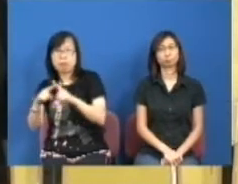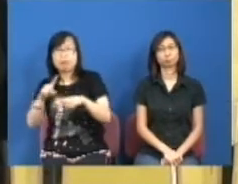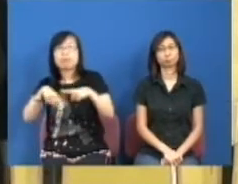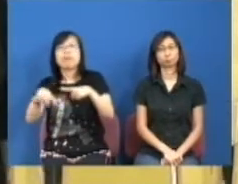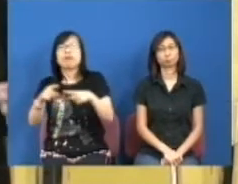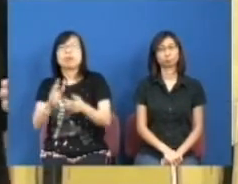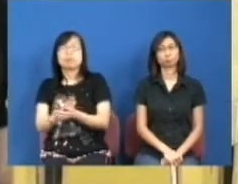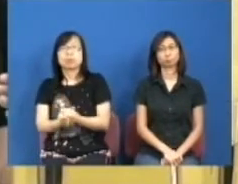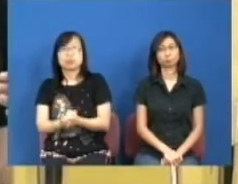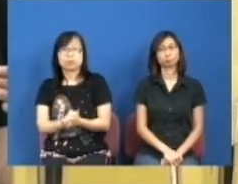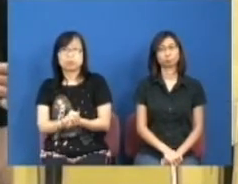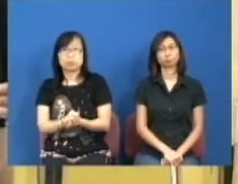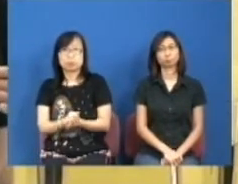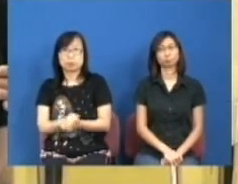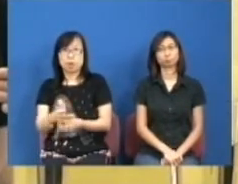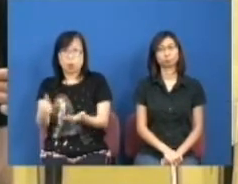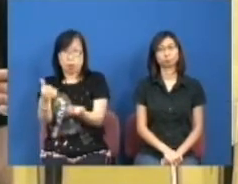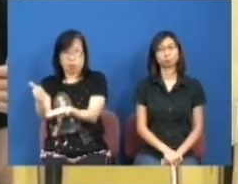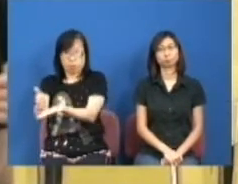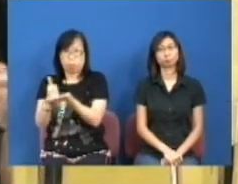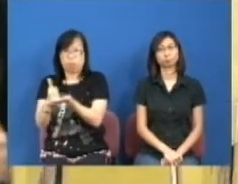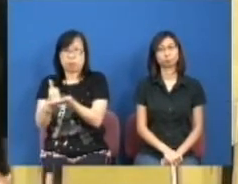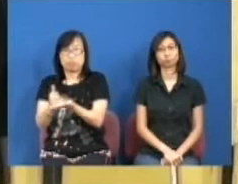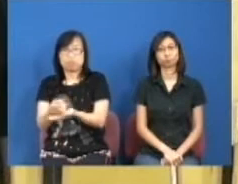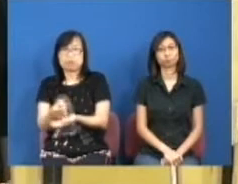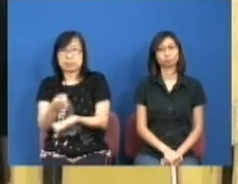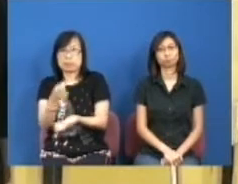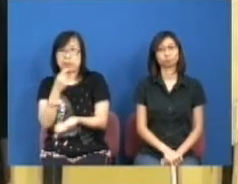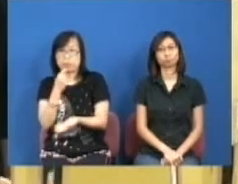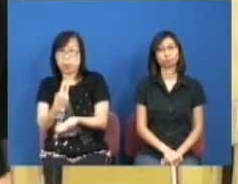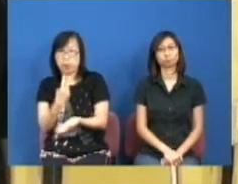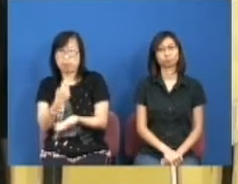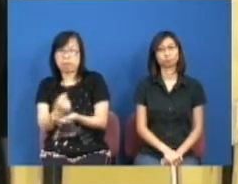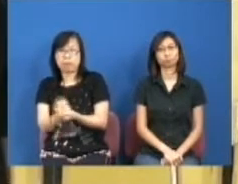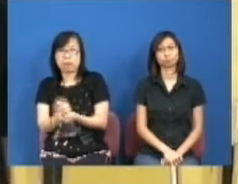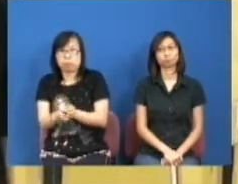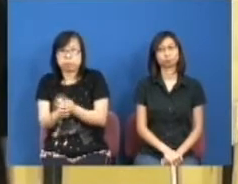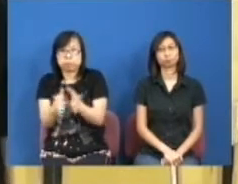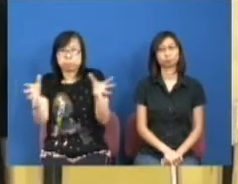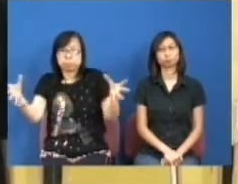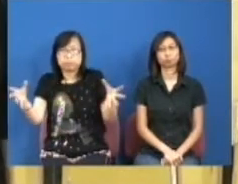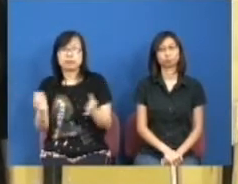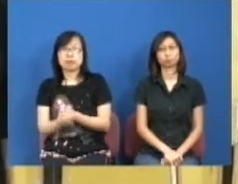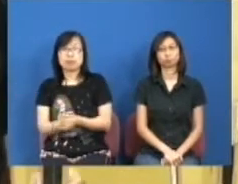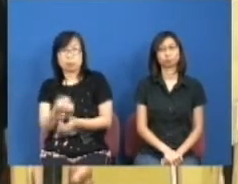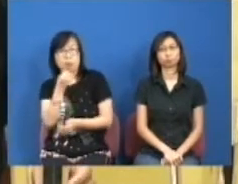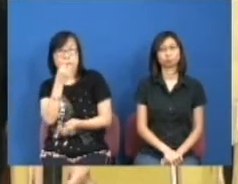總之那個委任的空間呢是可以很闊的。 咁而我相信亦都香港裏面有一啲嘅政